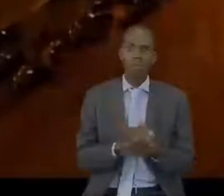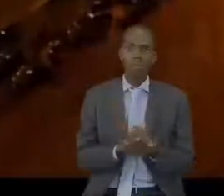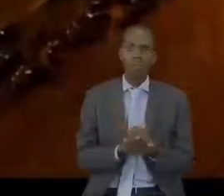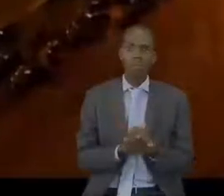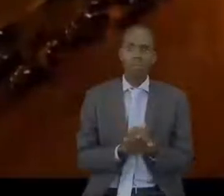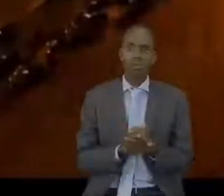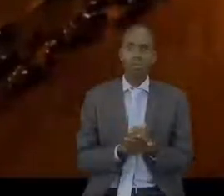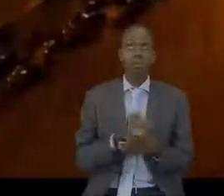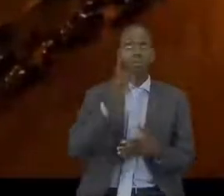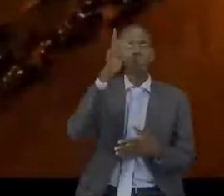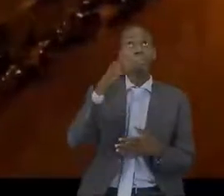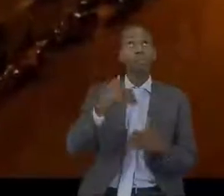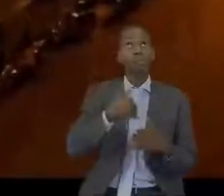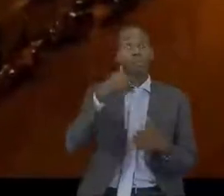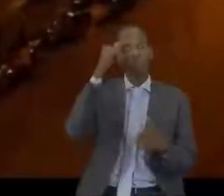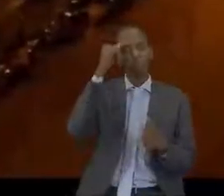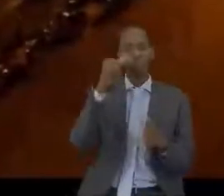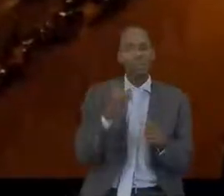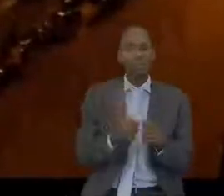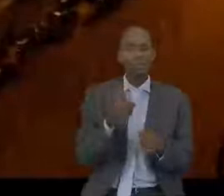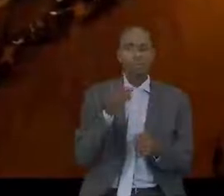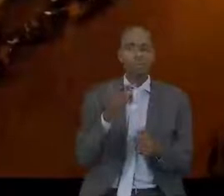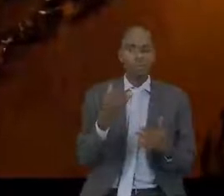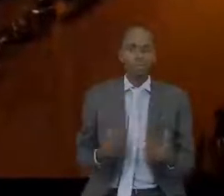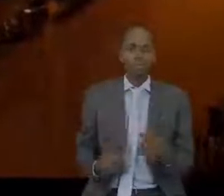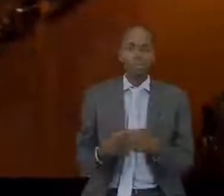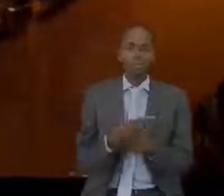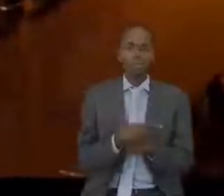Dieu s'est souvenu de toi aujourd'hui.